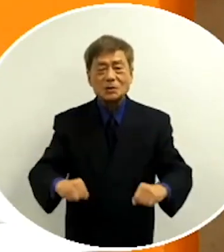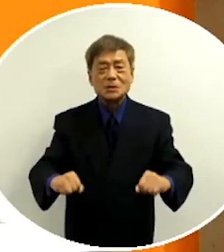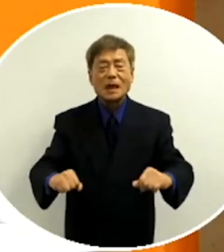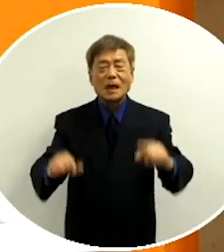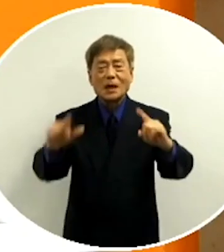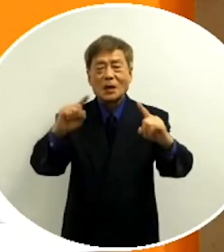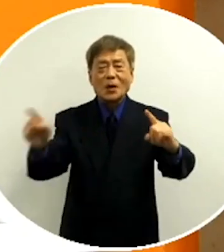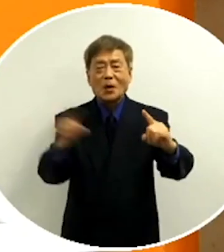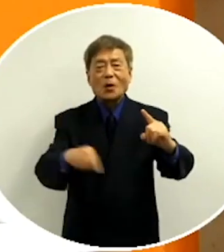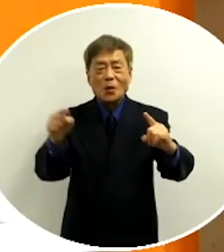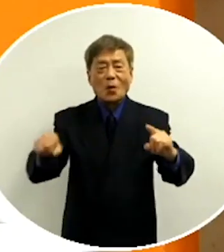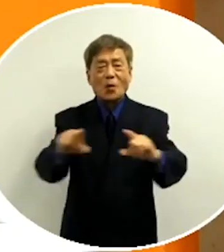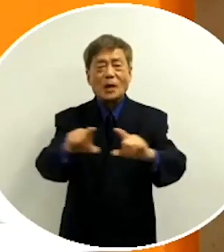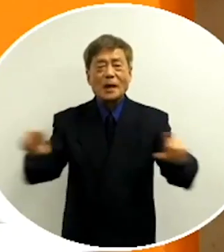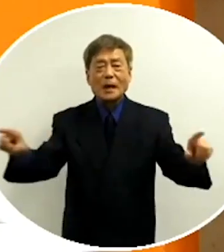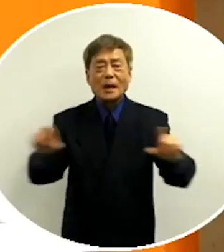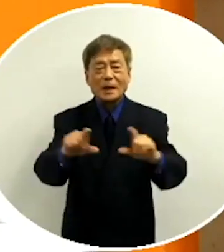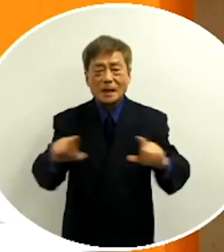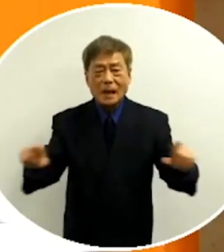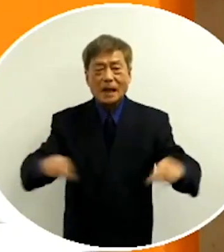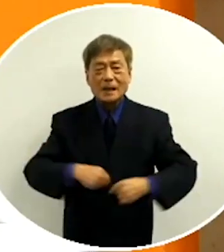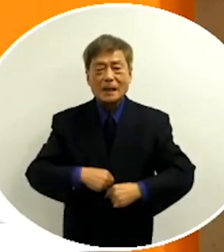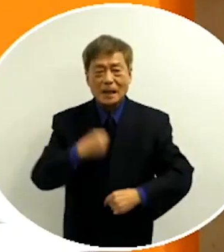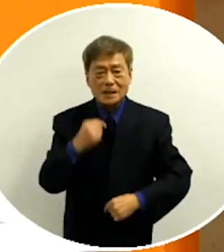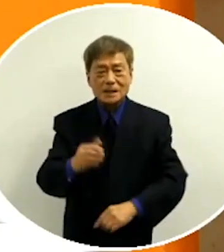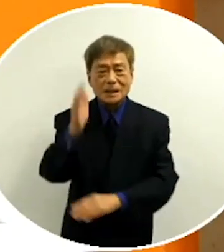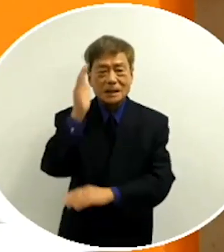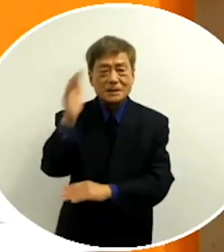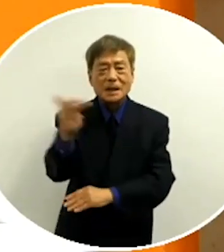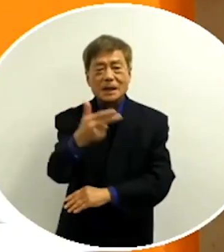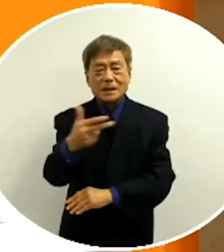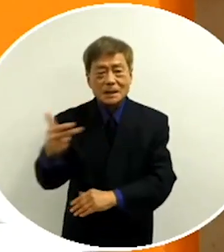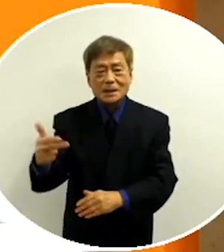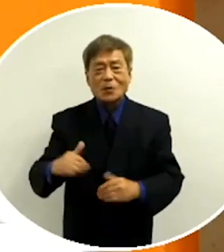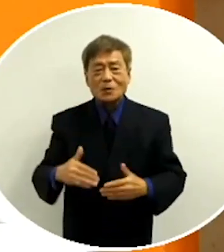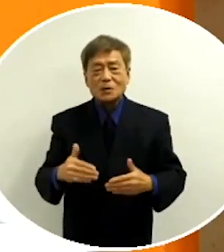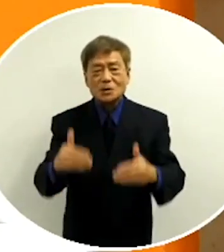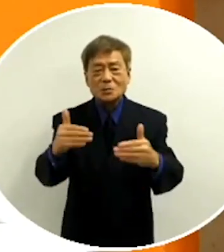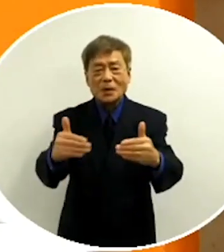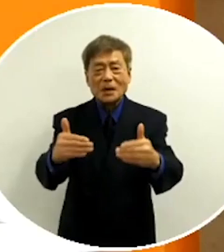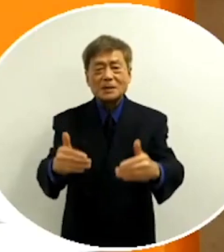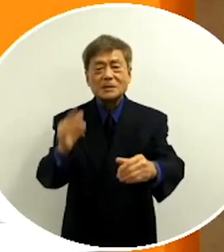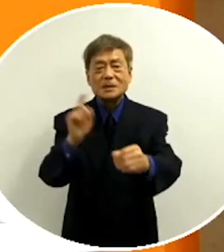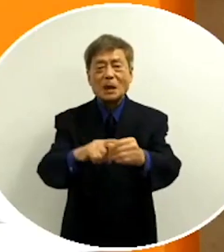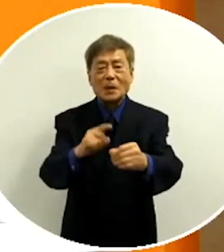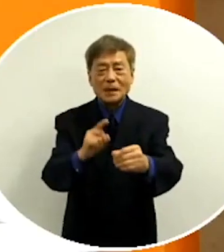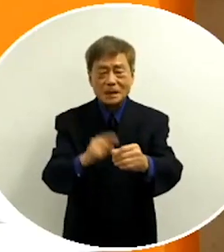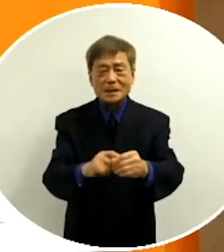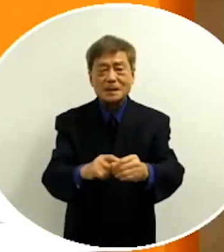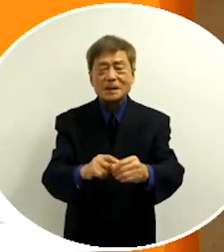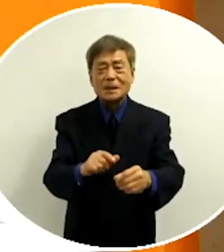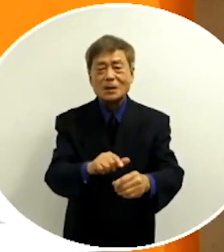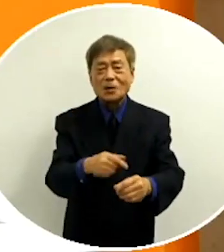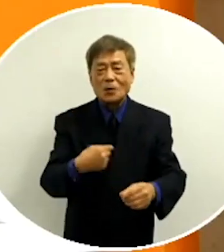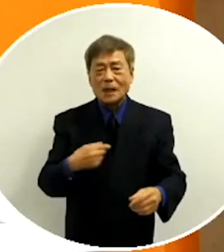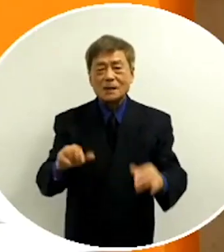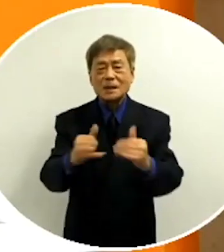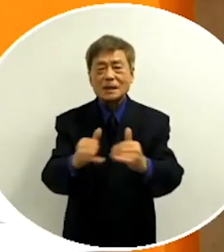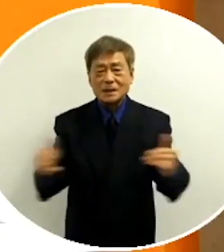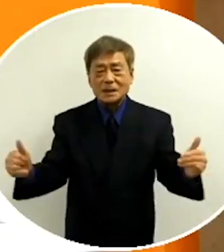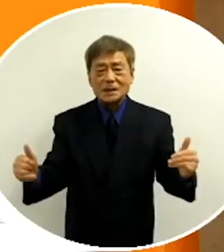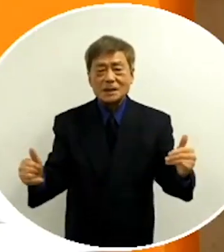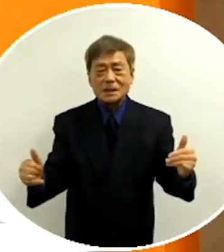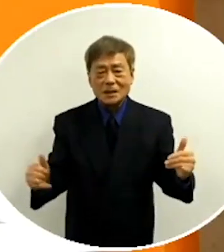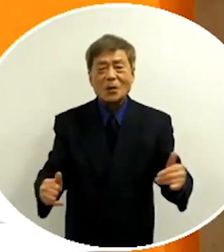上さらに公平で公正な社会を志向していくというた地域勝ちこれをしっかりと